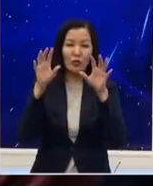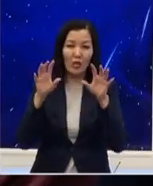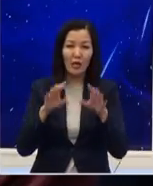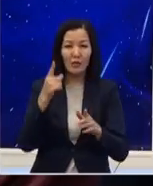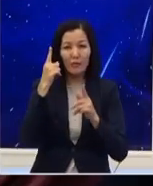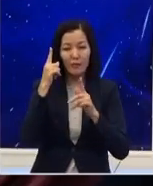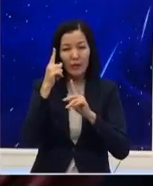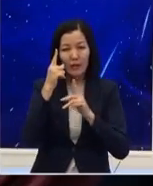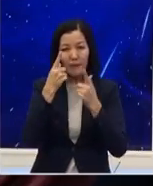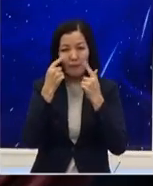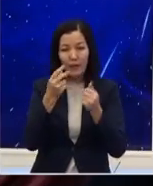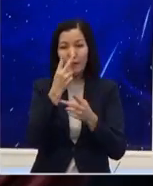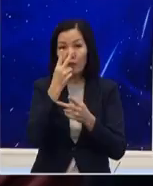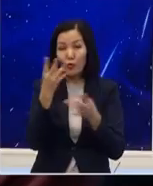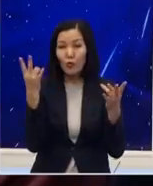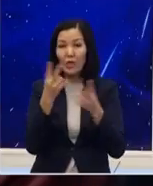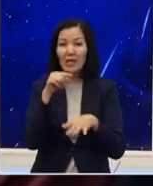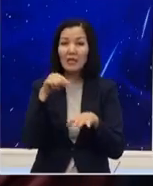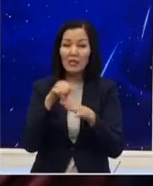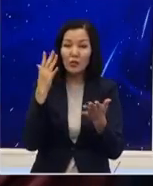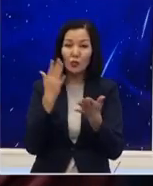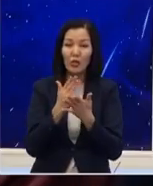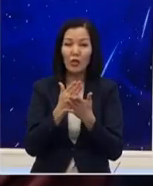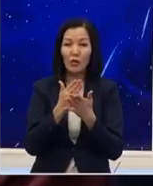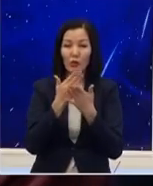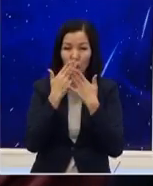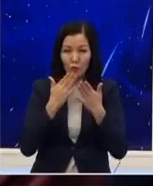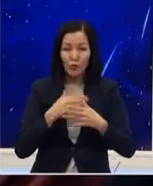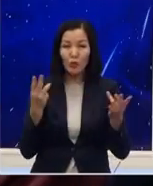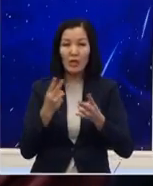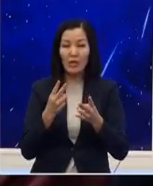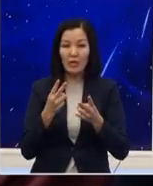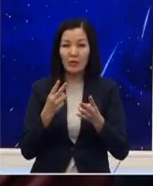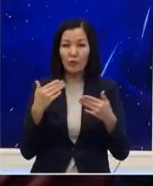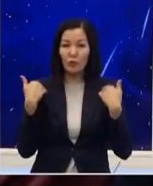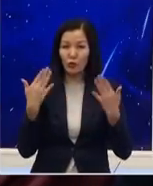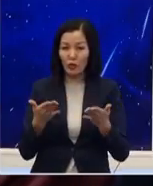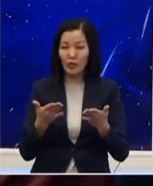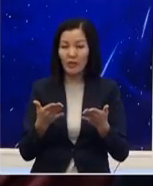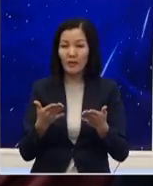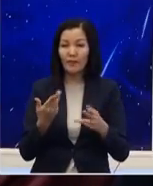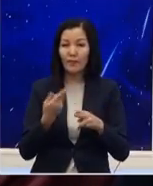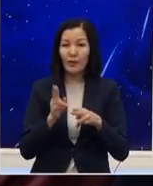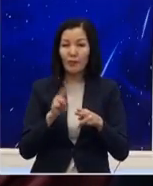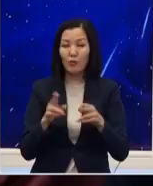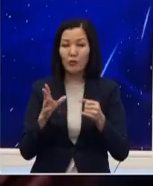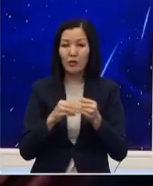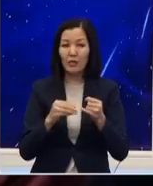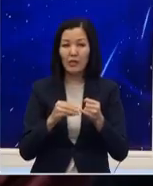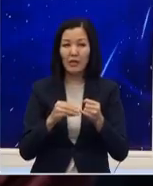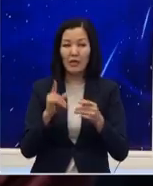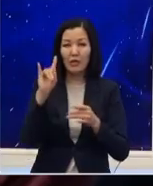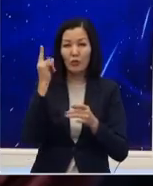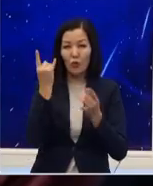мына көзбен көріп, ішпен сезсін деген ниетпенен осы ғұрып қойылымын қойдық. Енді бұл жерде нәрестенің шыр етіп